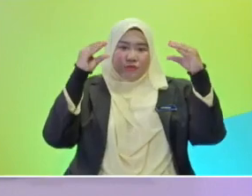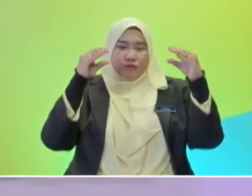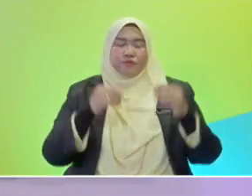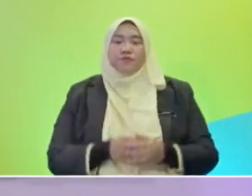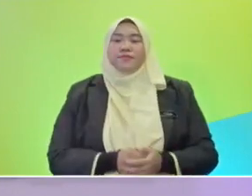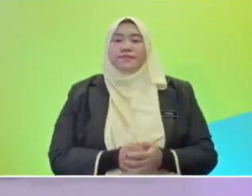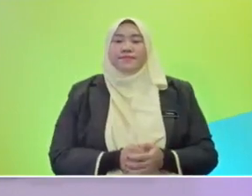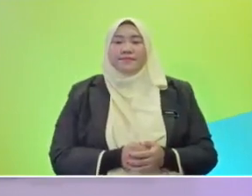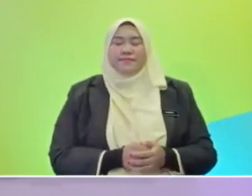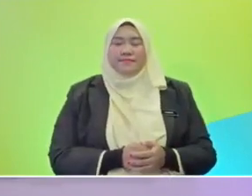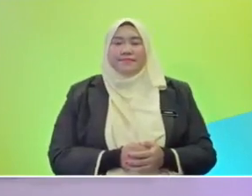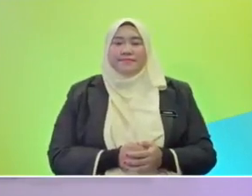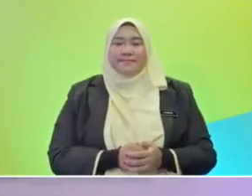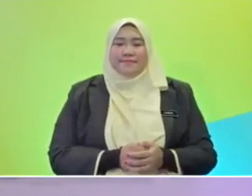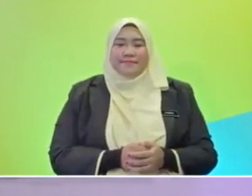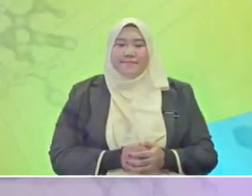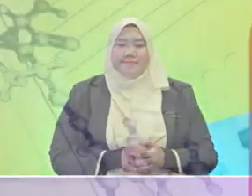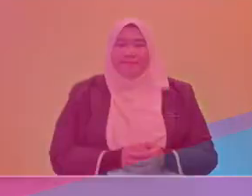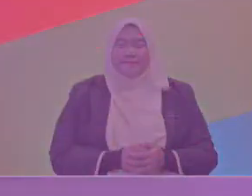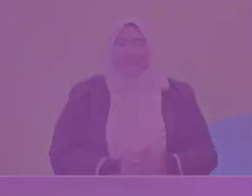profil guru kita